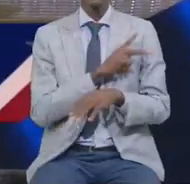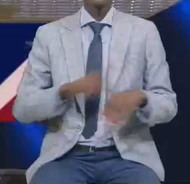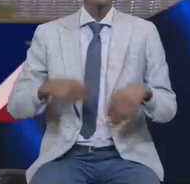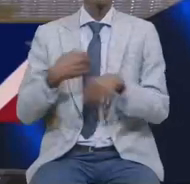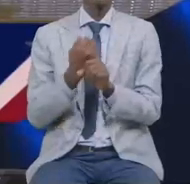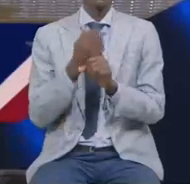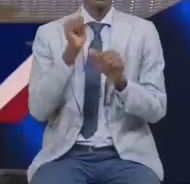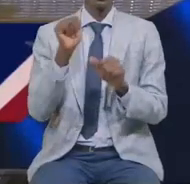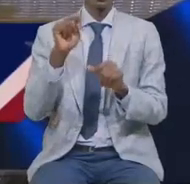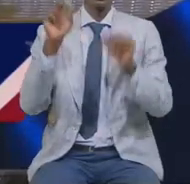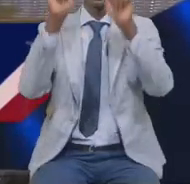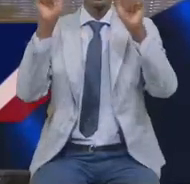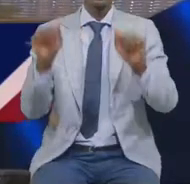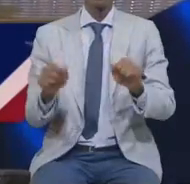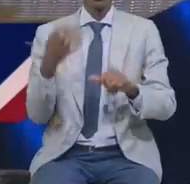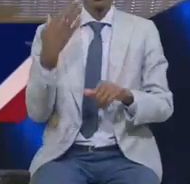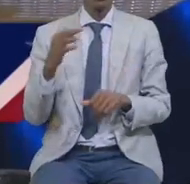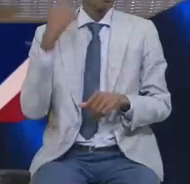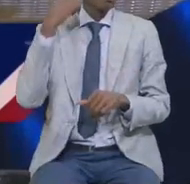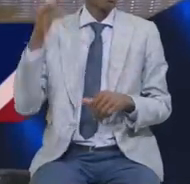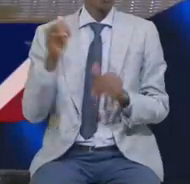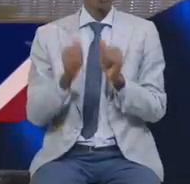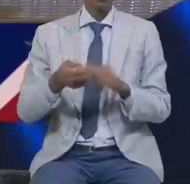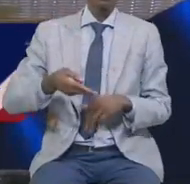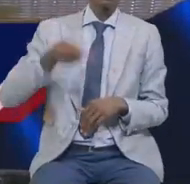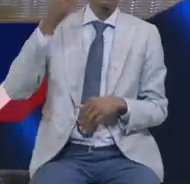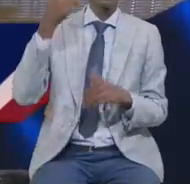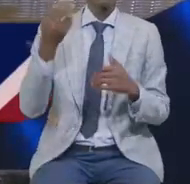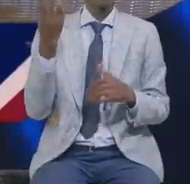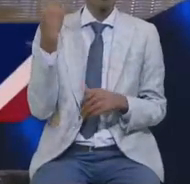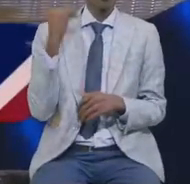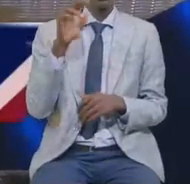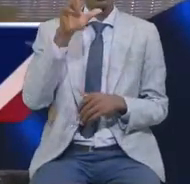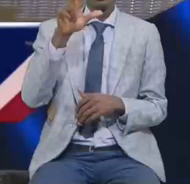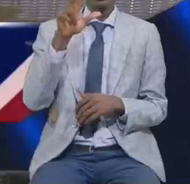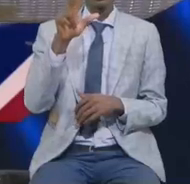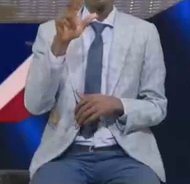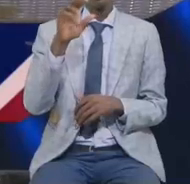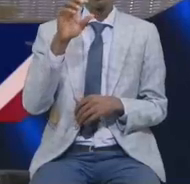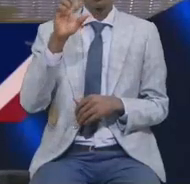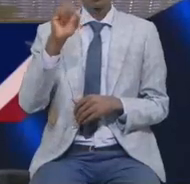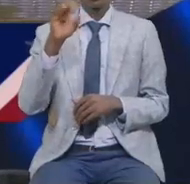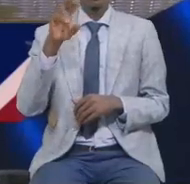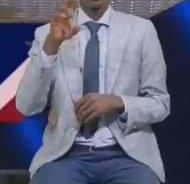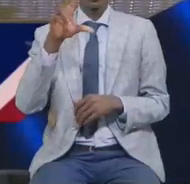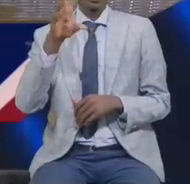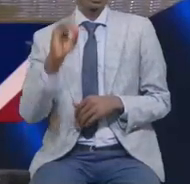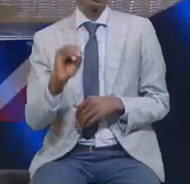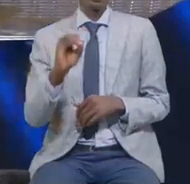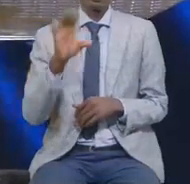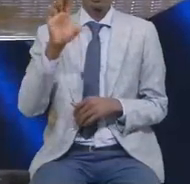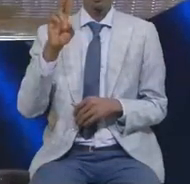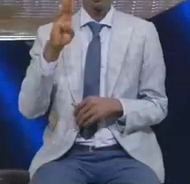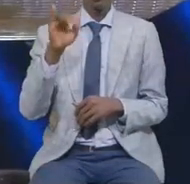Le roi Nebuchadnezzar fit une statue d'or haute de 60 coudées et large